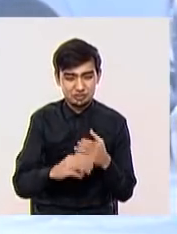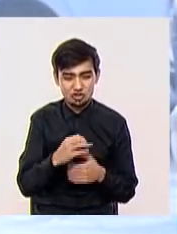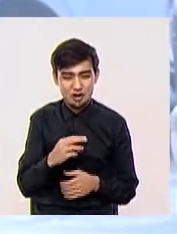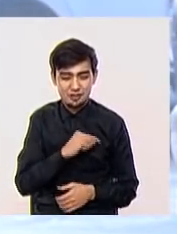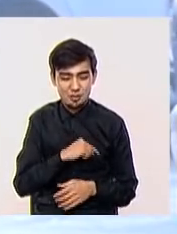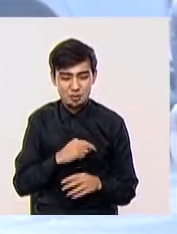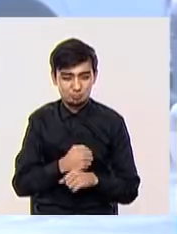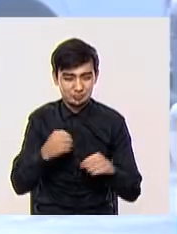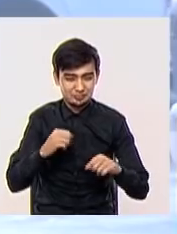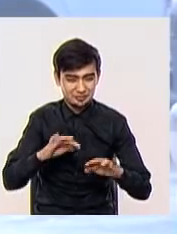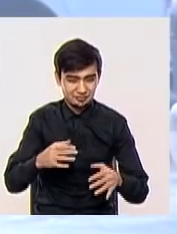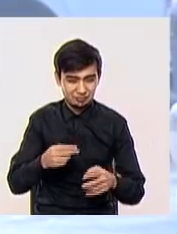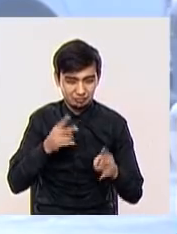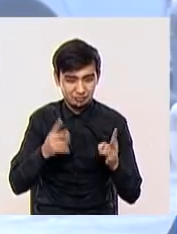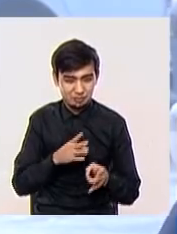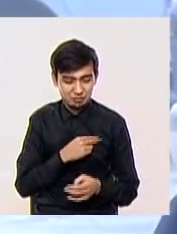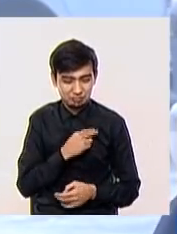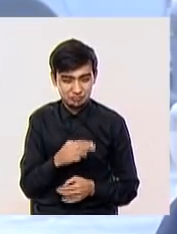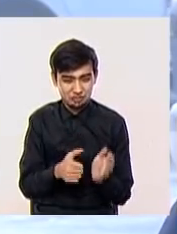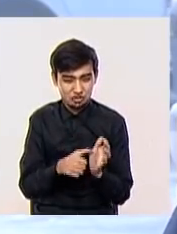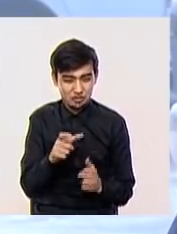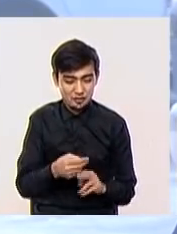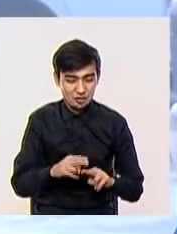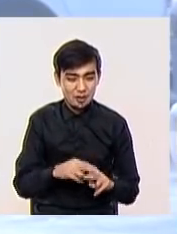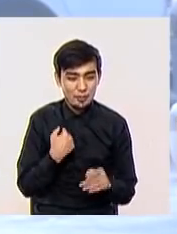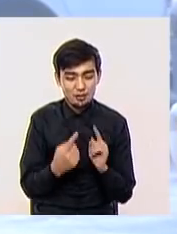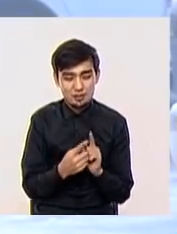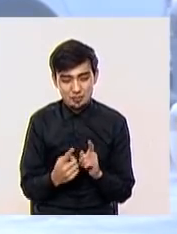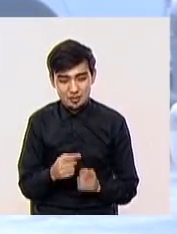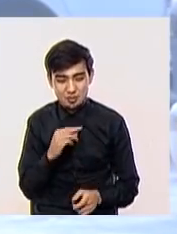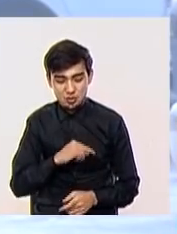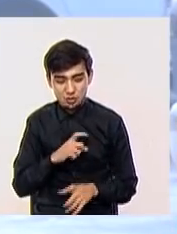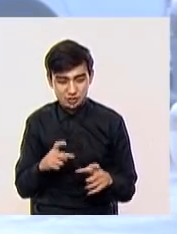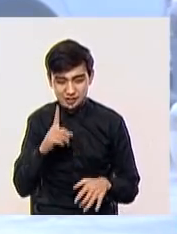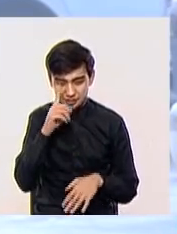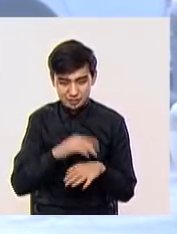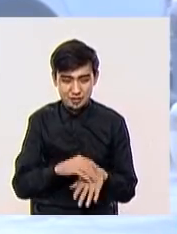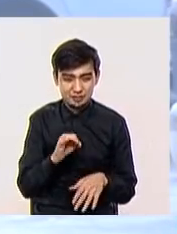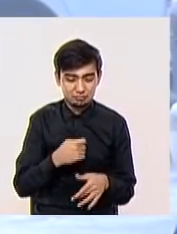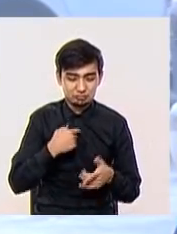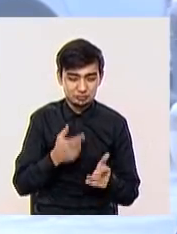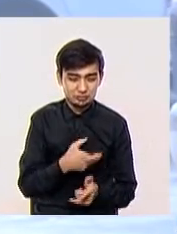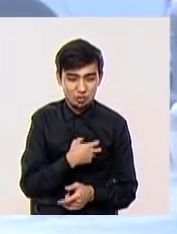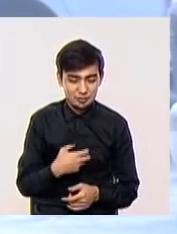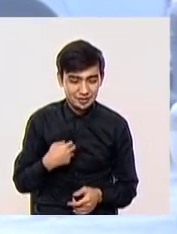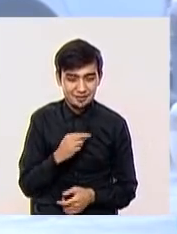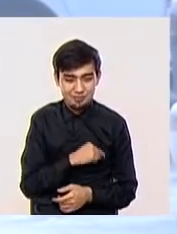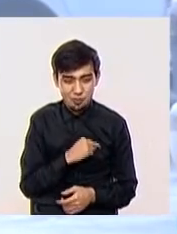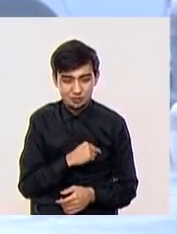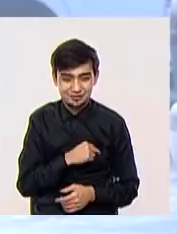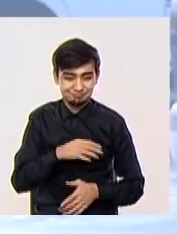большое решение, потому что работники во время встречи с работниками Акимата и согласительных комиссий, работник